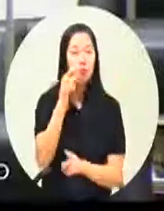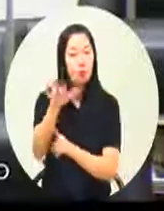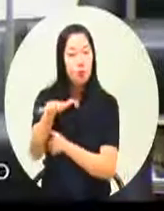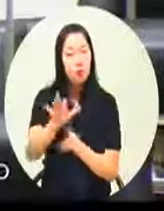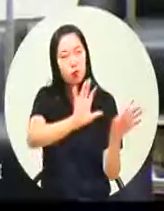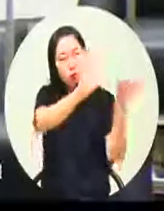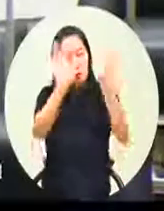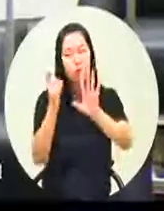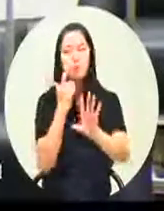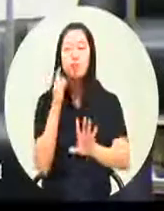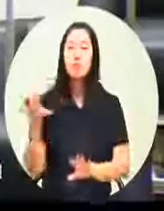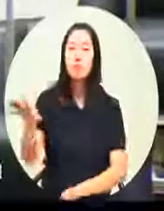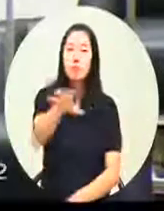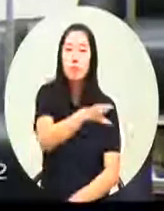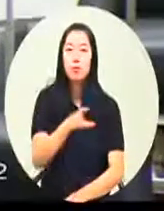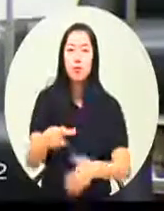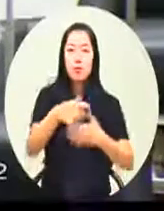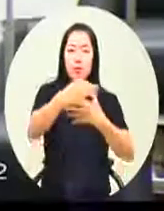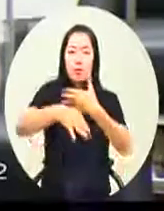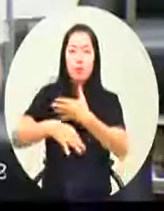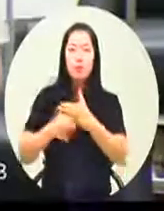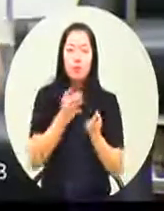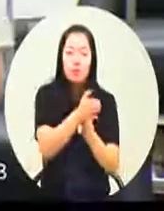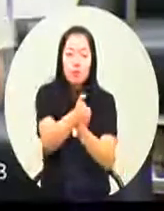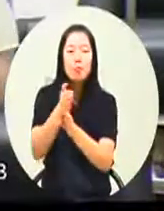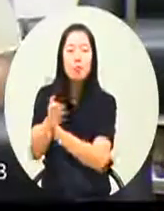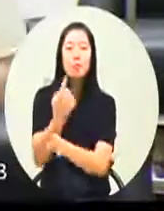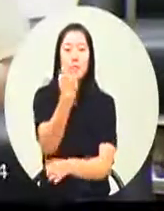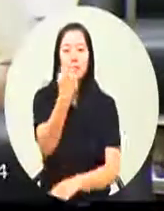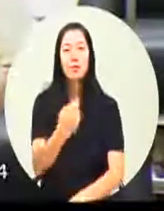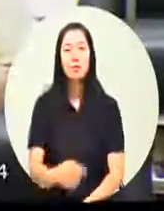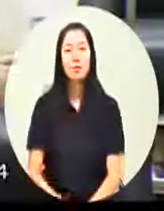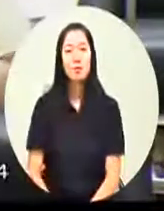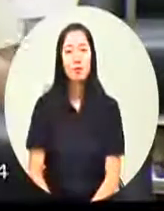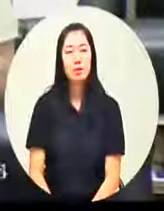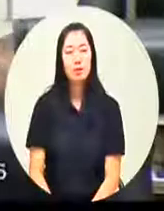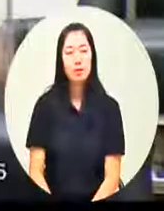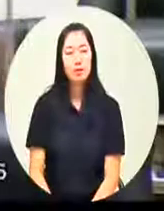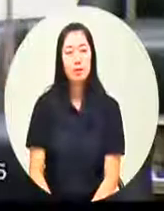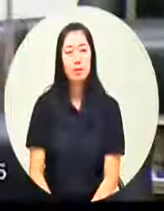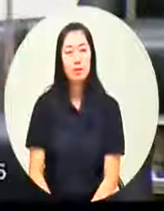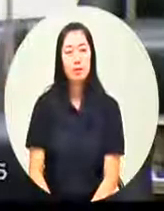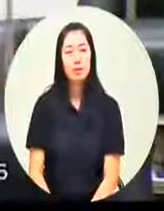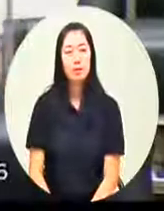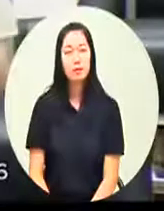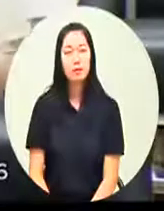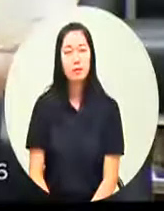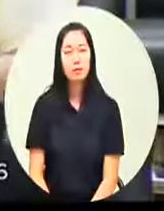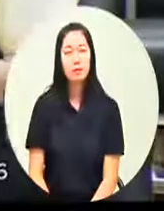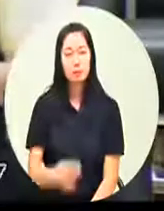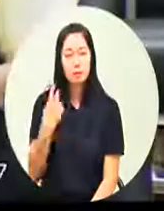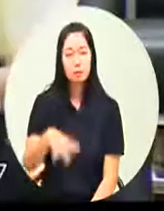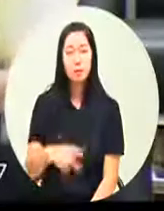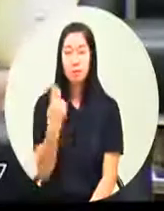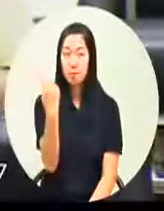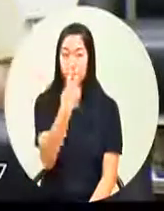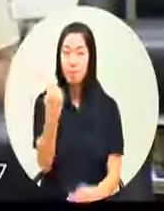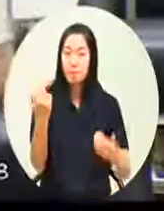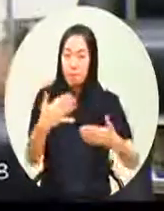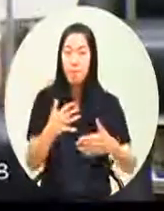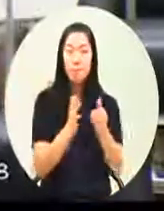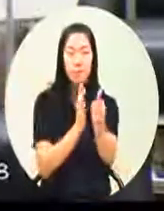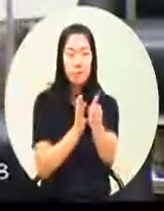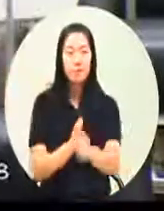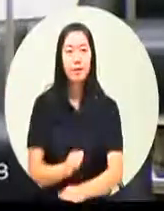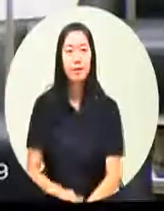好，就缺少类似这样的，好不好？好，局长谢谢。我还是有两个问题哈，要请教